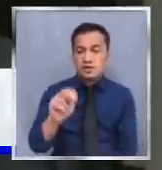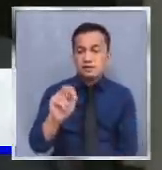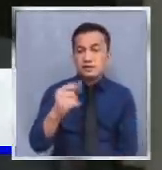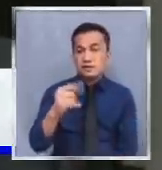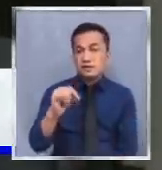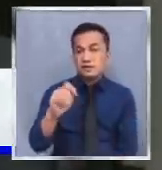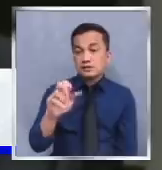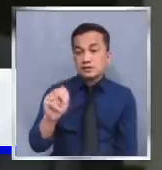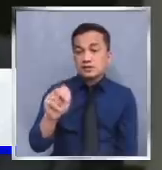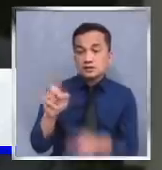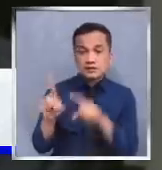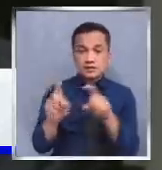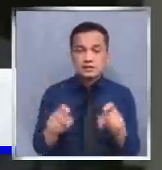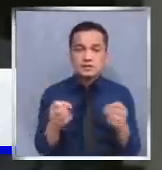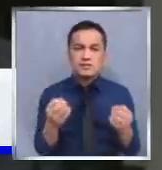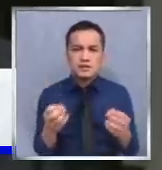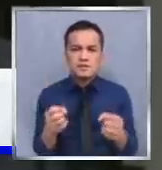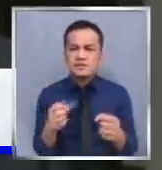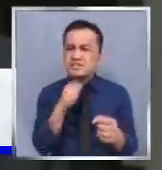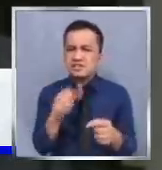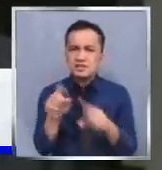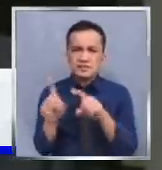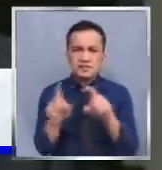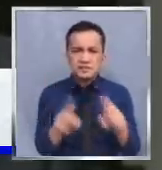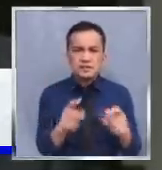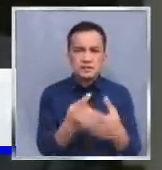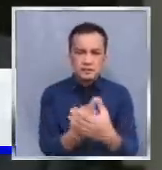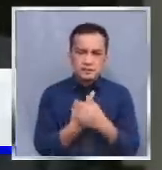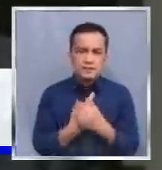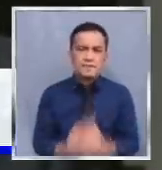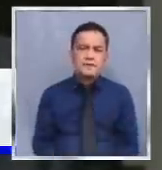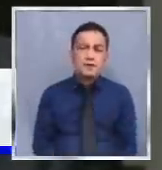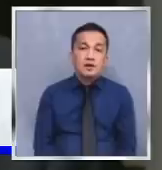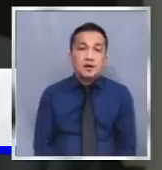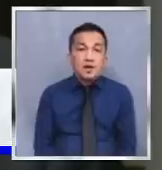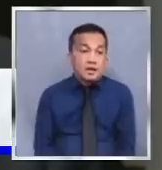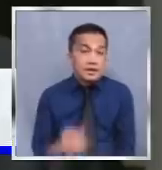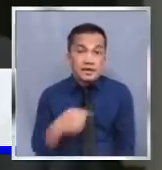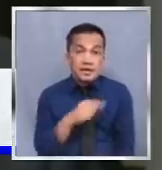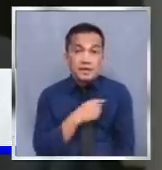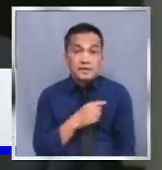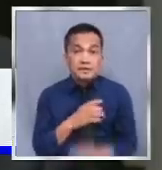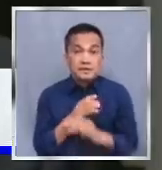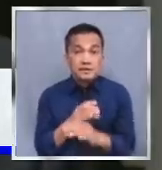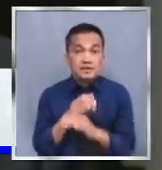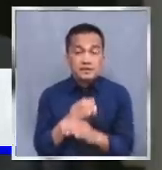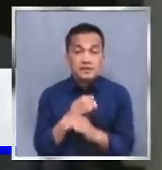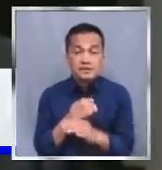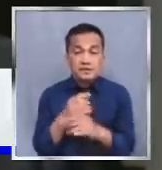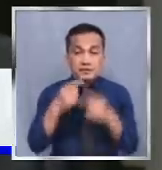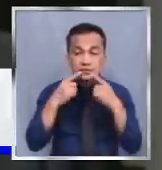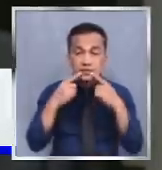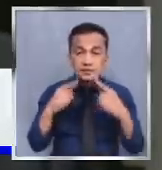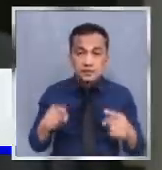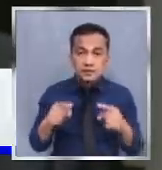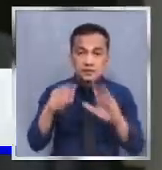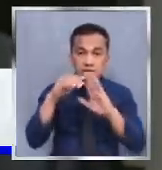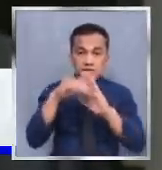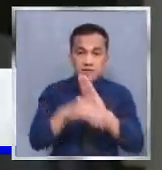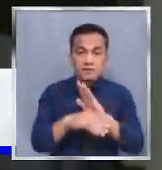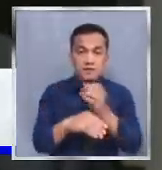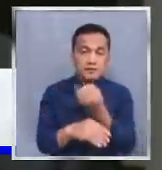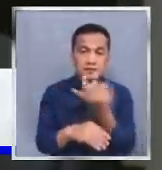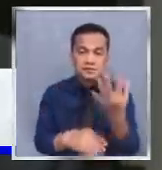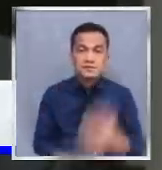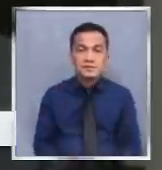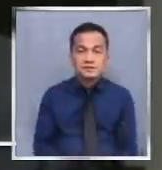hindi na nagpapatest at nagpapa-isolate na rin. Kaya po kami, nag-iingat po kami sa pagdedeklara ng pagbaba ng kaso. Lay